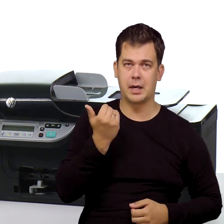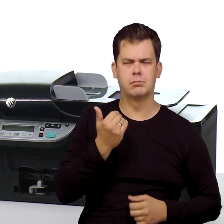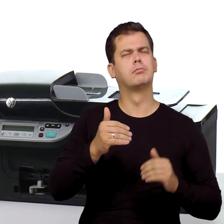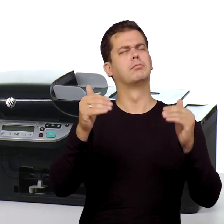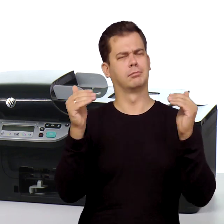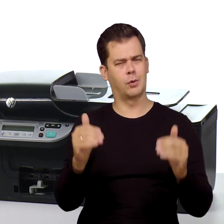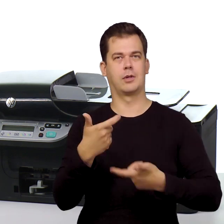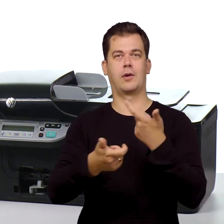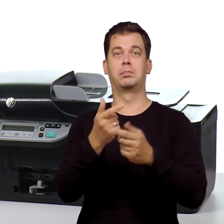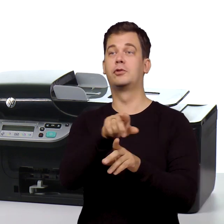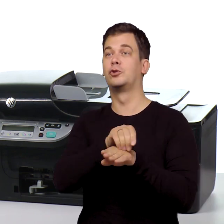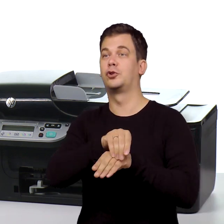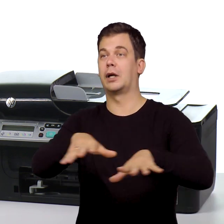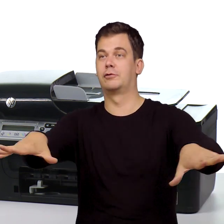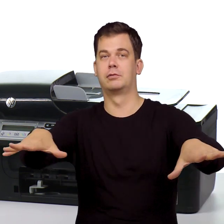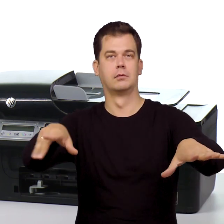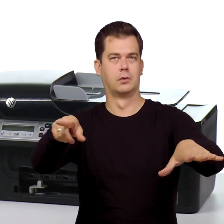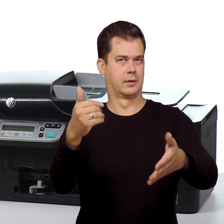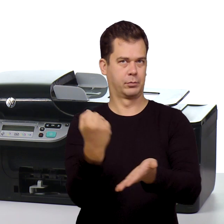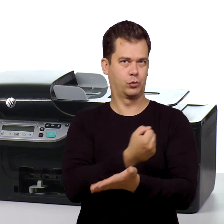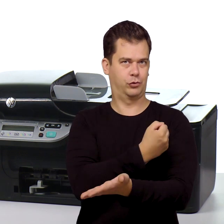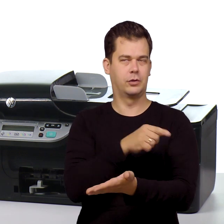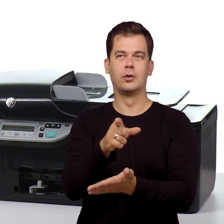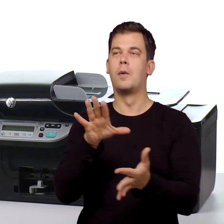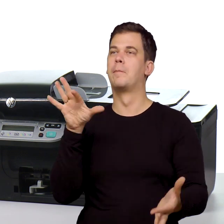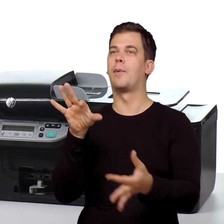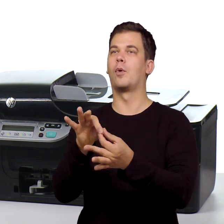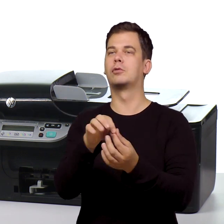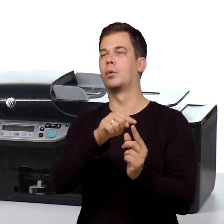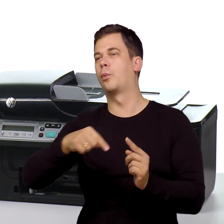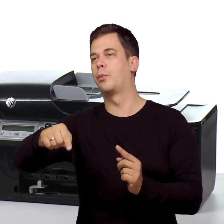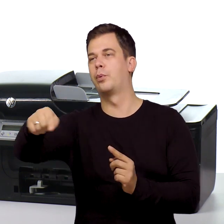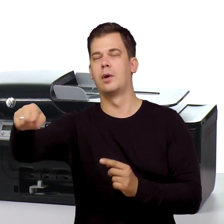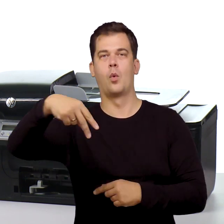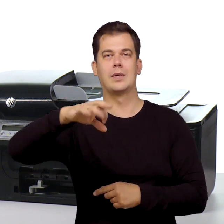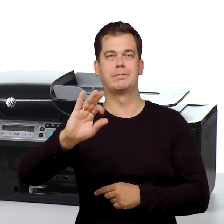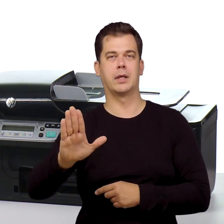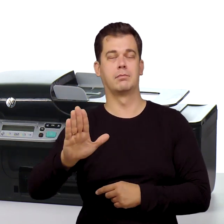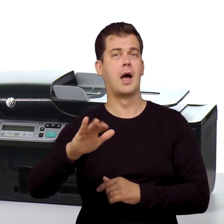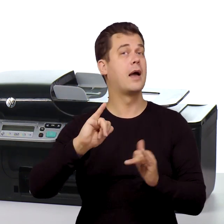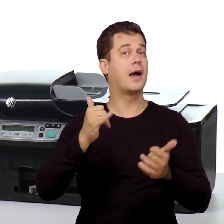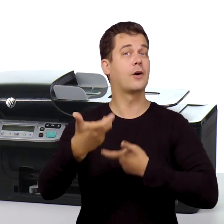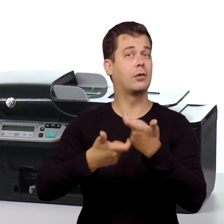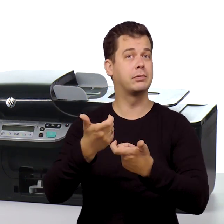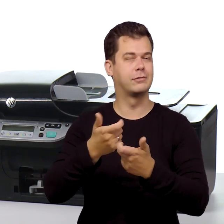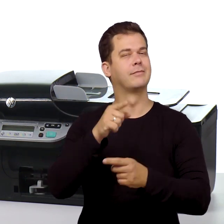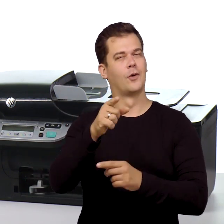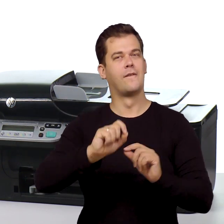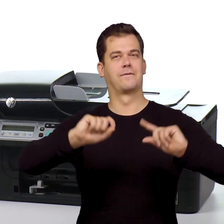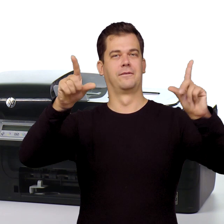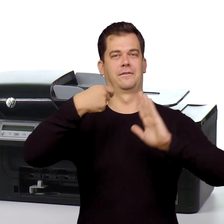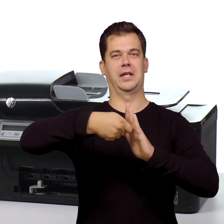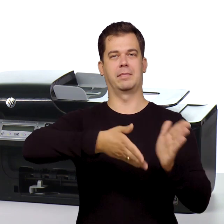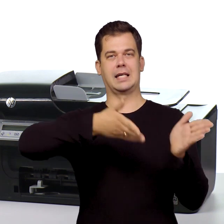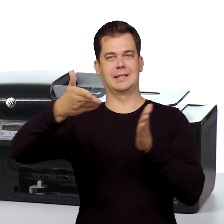możesz skonfigurować ją do pracy w sieci bez potrzeby podłączania jej do komputera przez USB. O tym, jak to zrobić, dowiesz się z